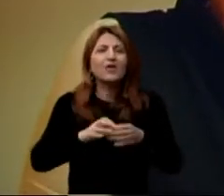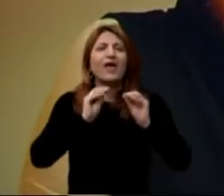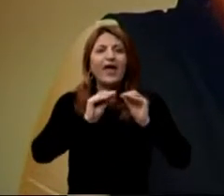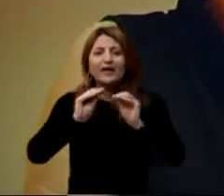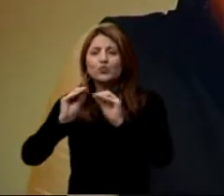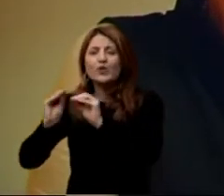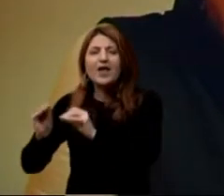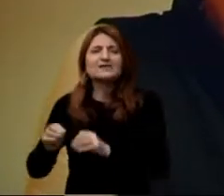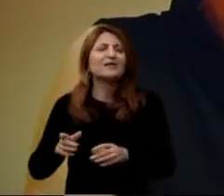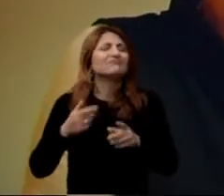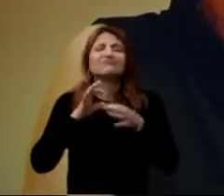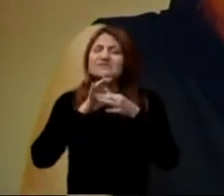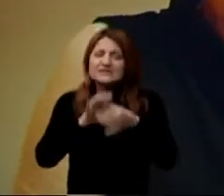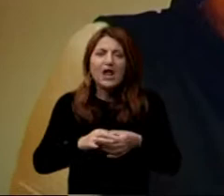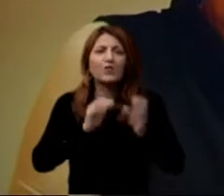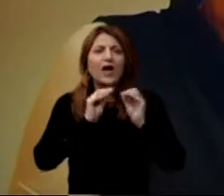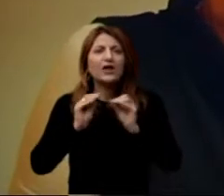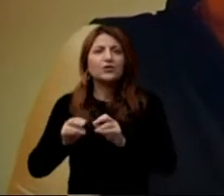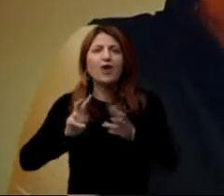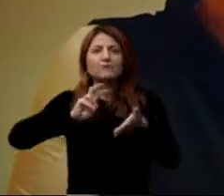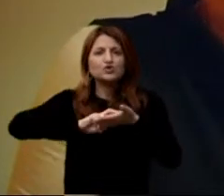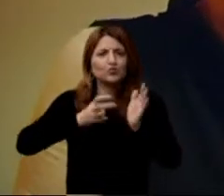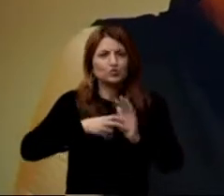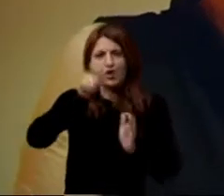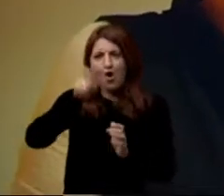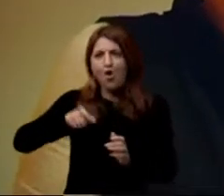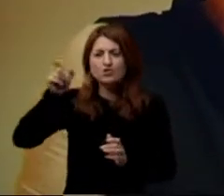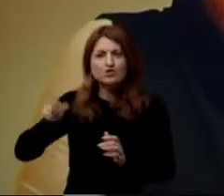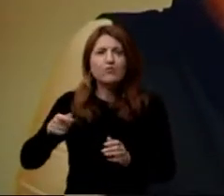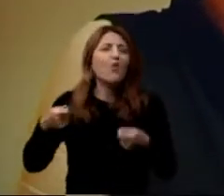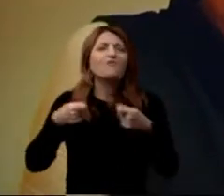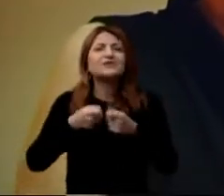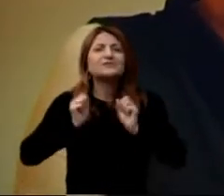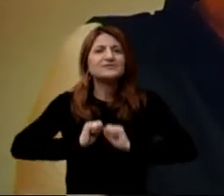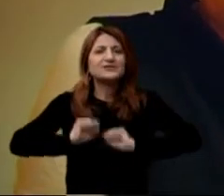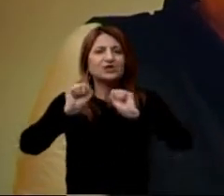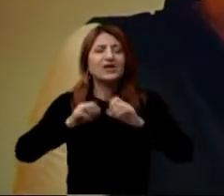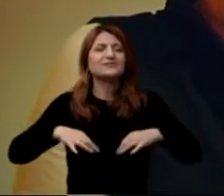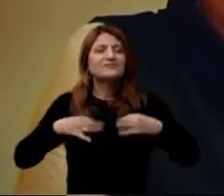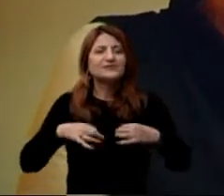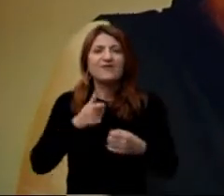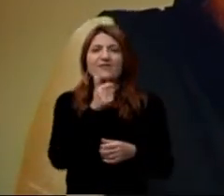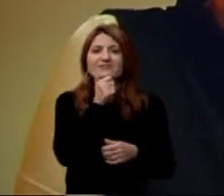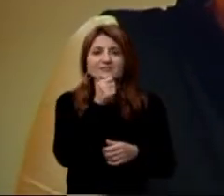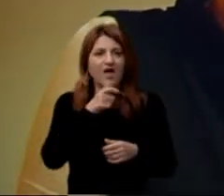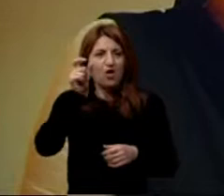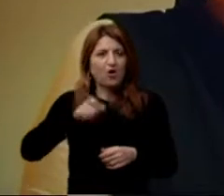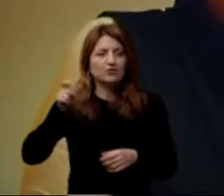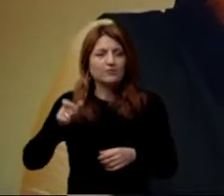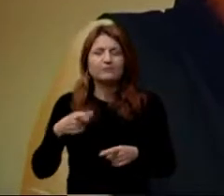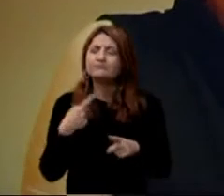edukacije, znači stalne edukacije stručnjaka o zaštiti zdravlja starijih osoba.